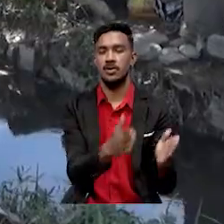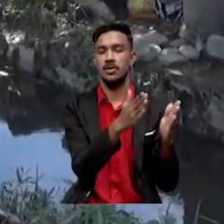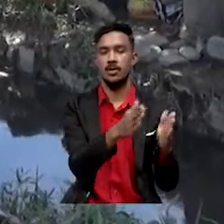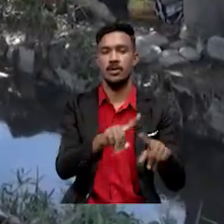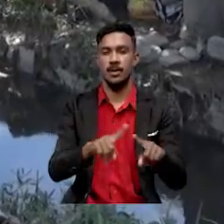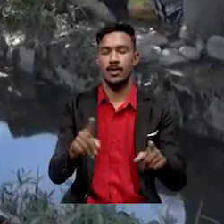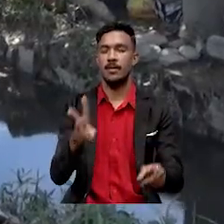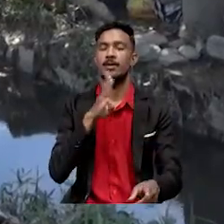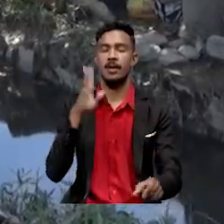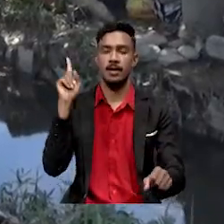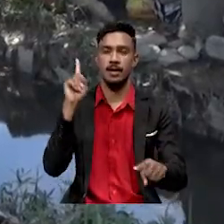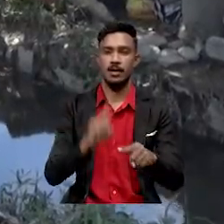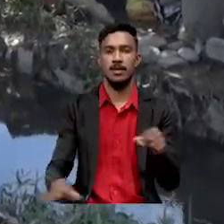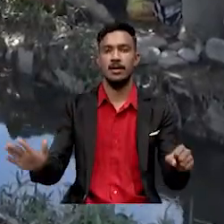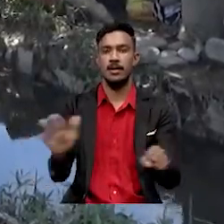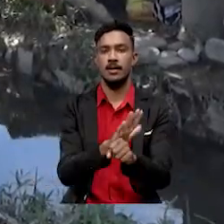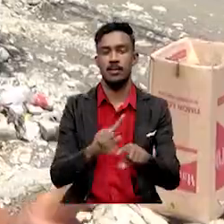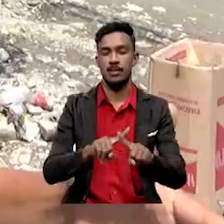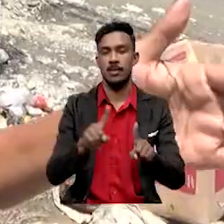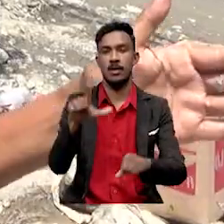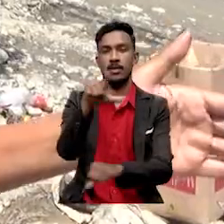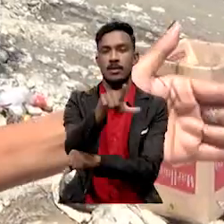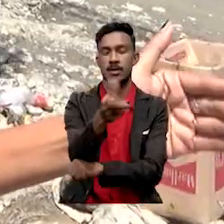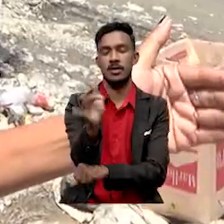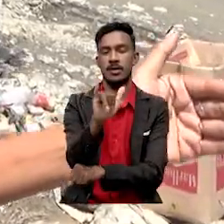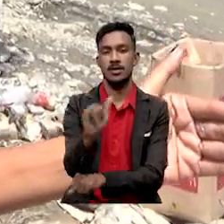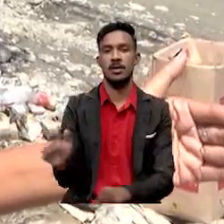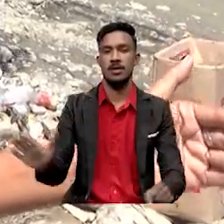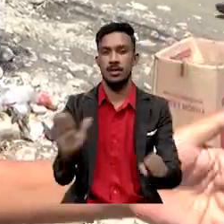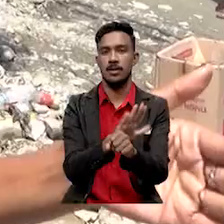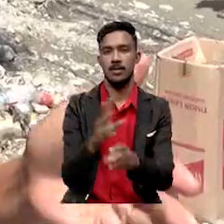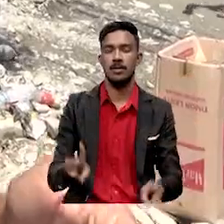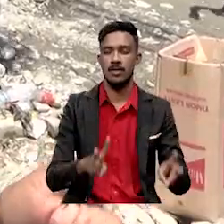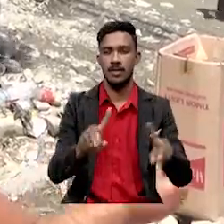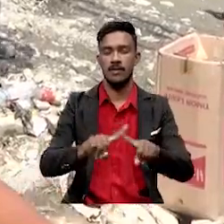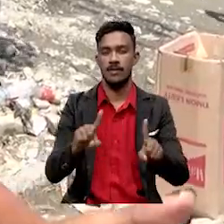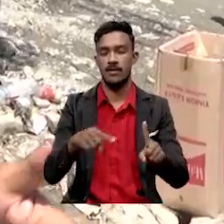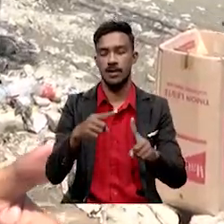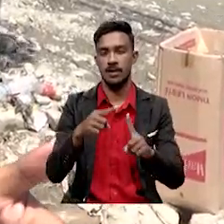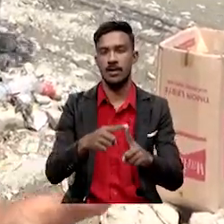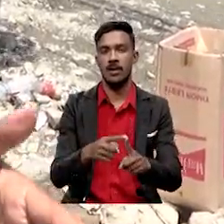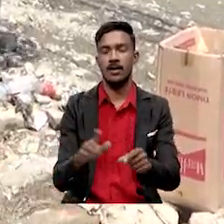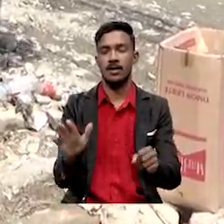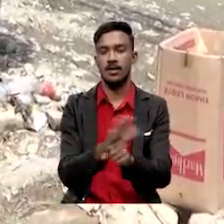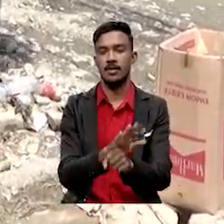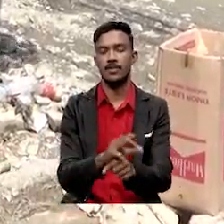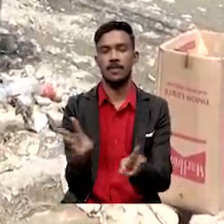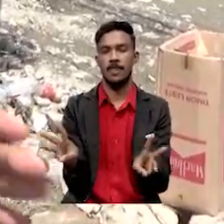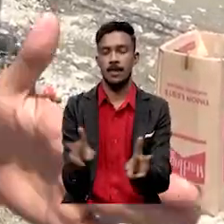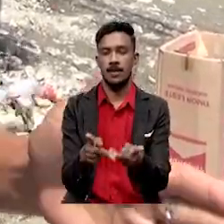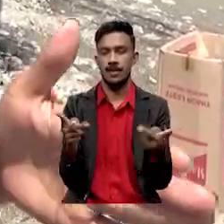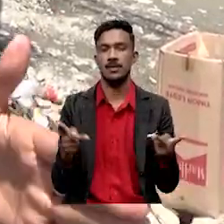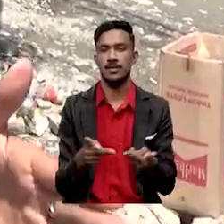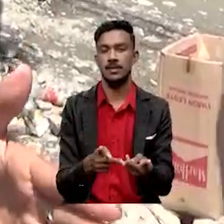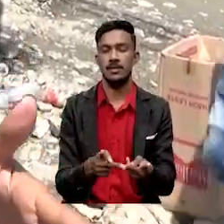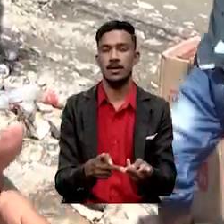mina are ba lorai sira na ba istra ra klaran de hira kon atu normaliza istra ra ne thank you sir supa bene atau la supa kare